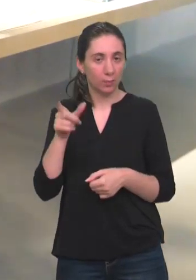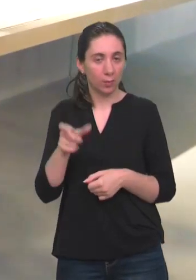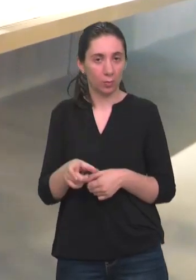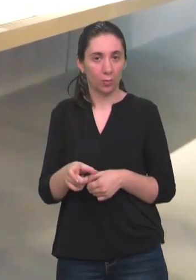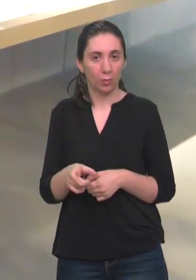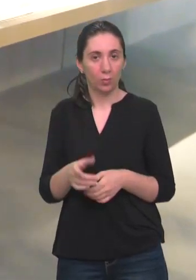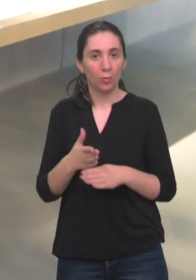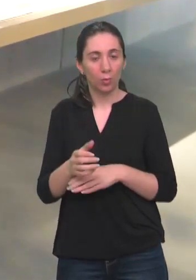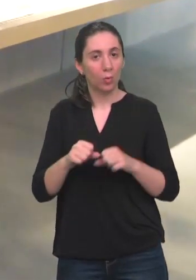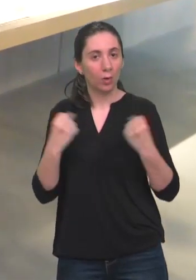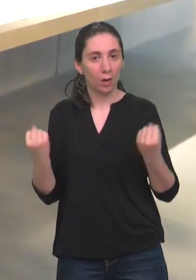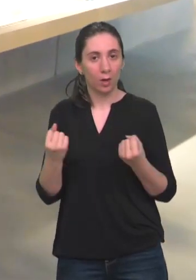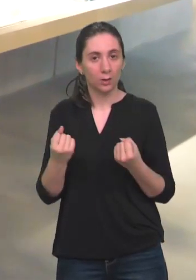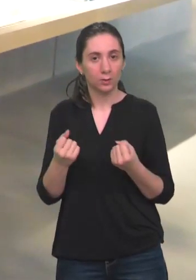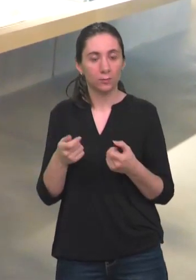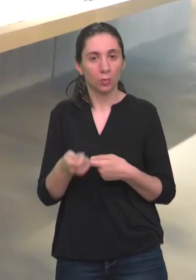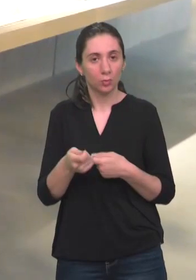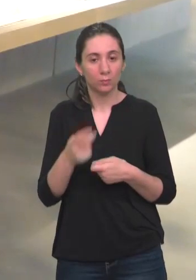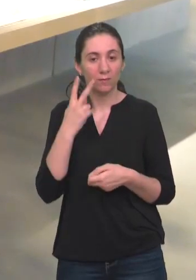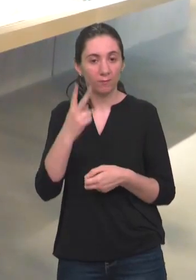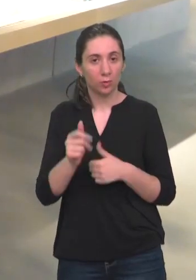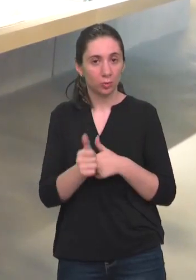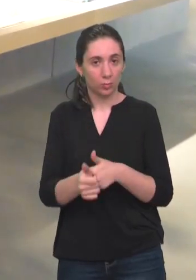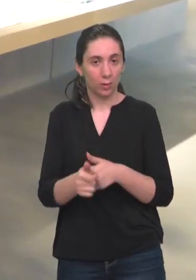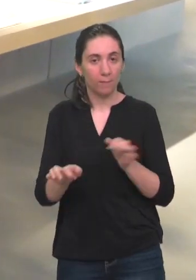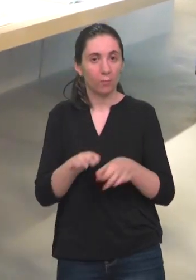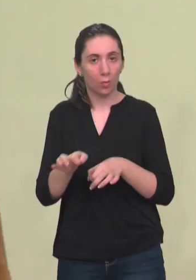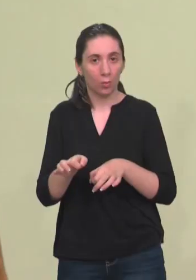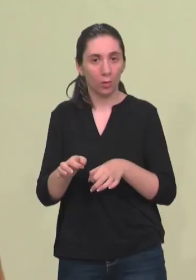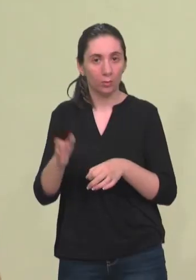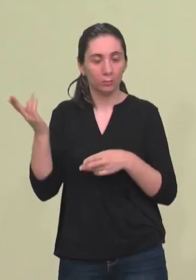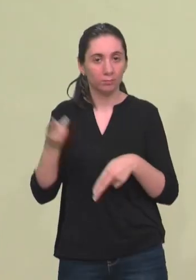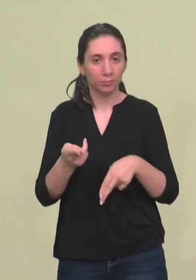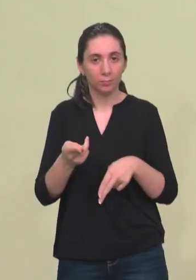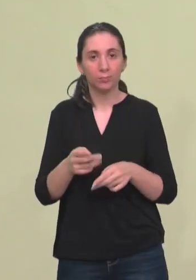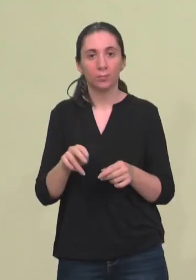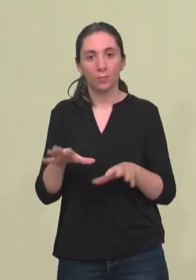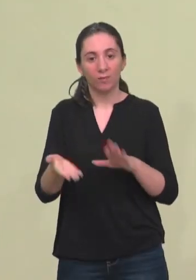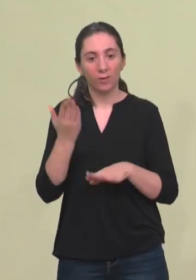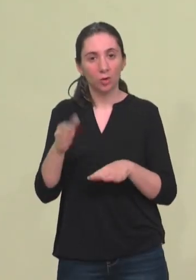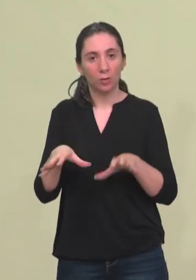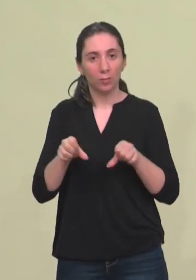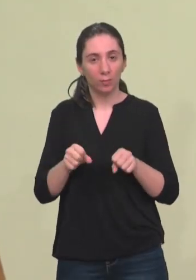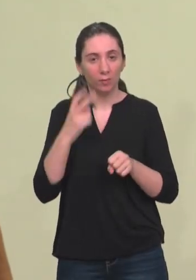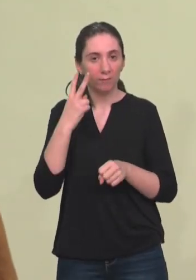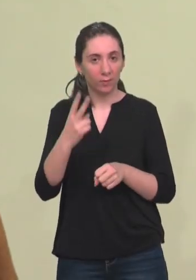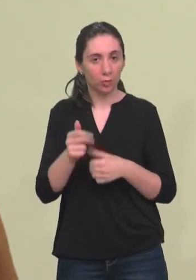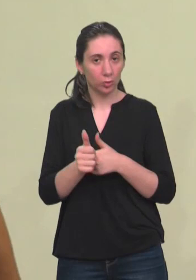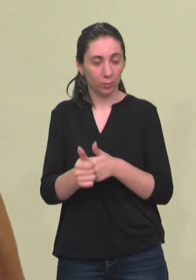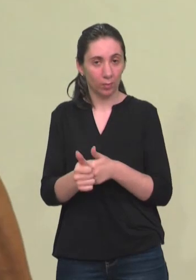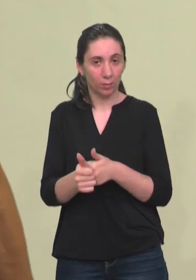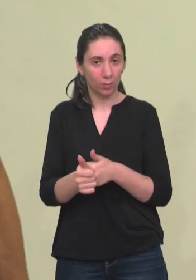osoba kroz razvoj usluge videćeg pratitelja. Projekt direktno doprinosi većoj prihvaćenosti usluge videćeg